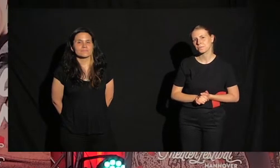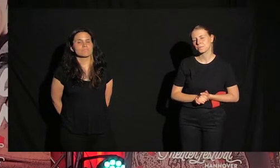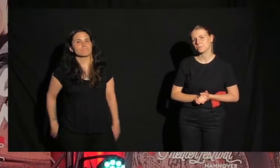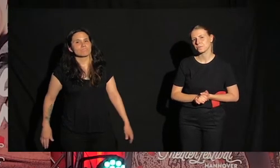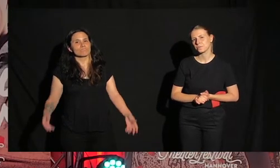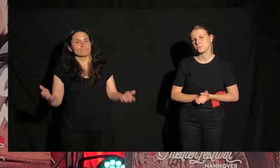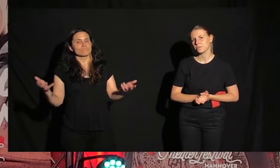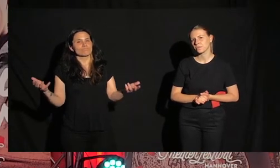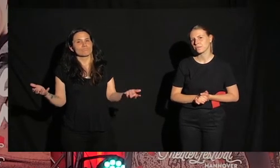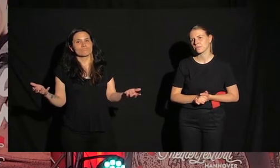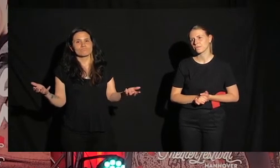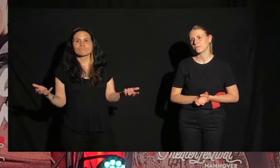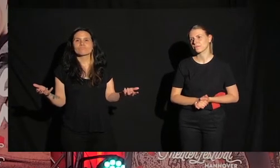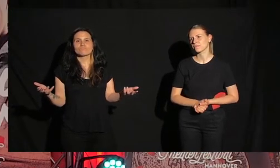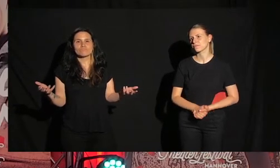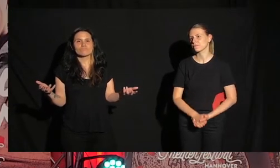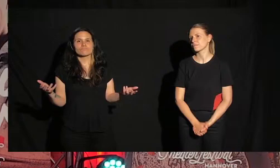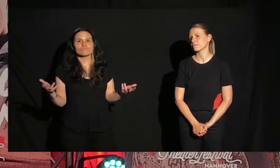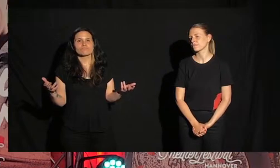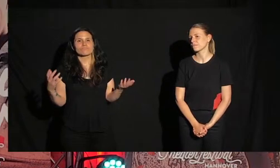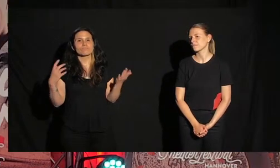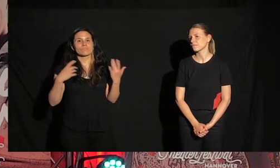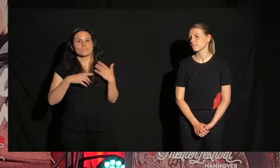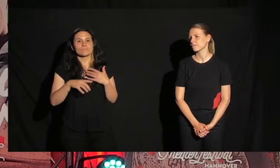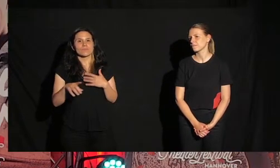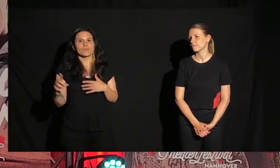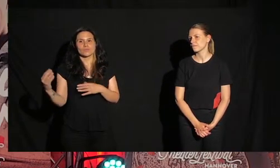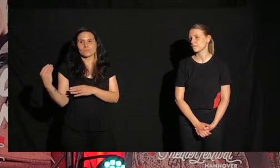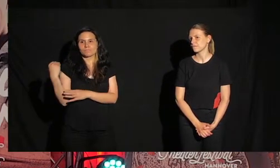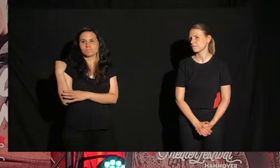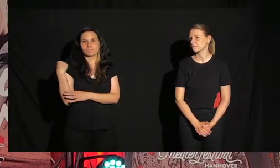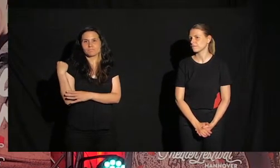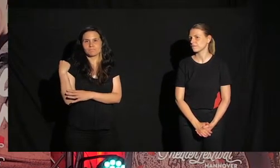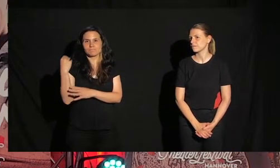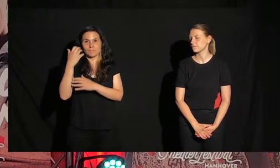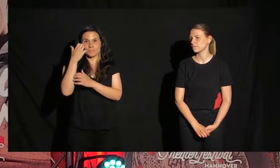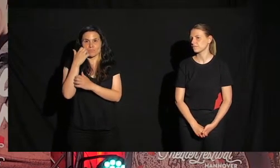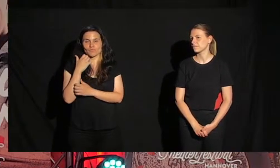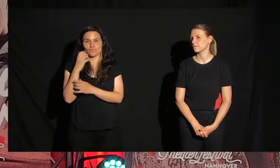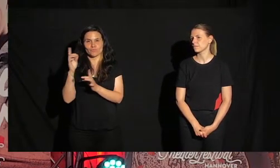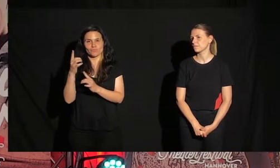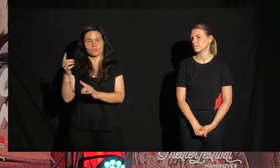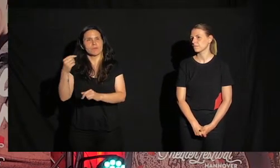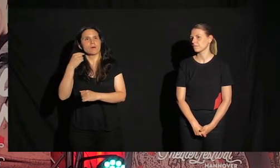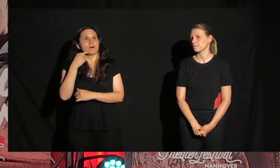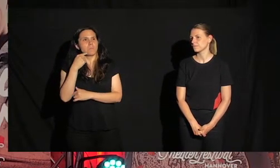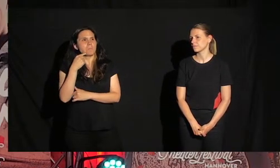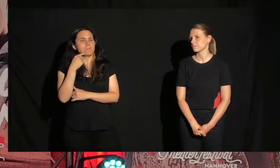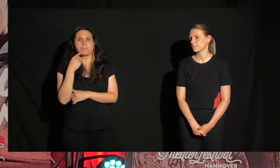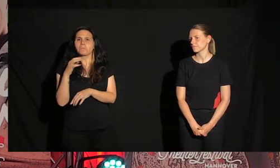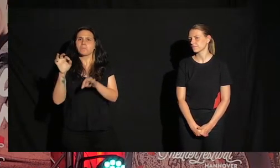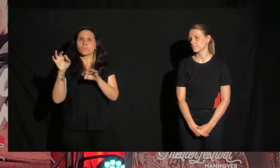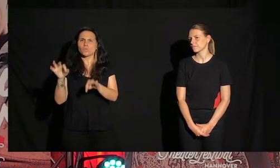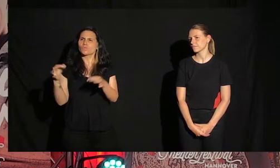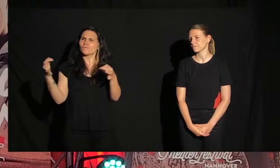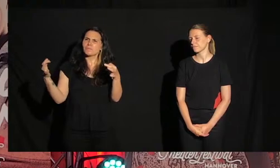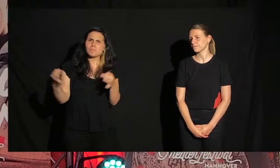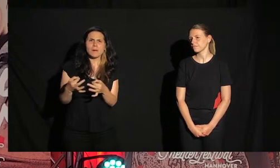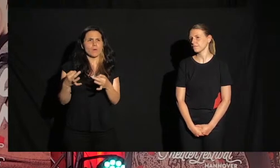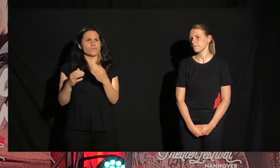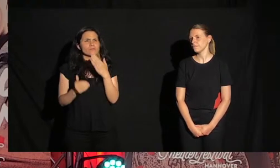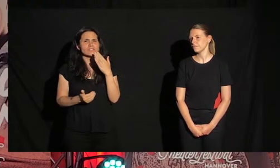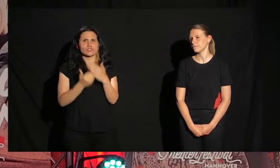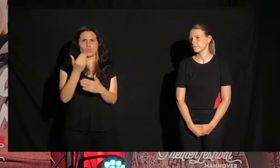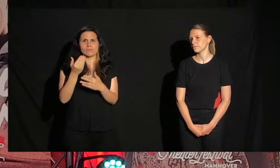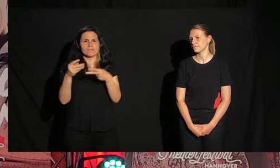Naja, wir haben den Aufruf von euch gehört und der kam genau zur rechten Zeit, dass wir dachten, oh, ein Video, genau, wir brauchen auch was, was uns